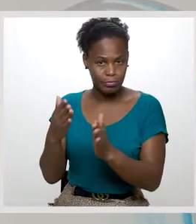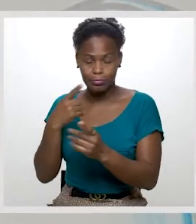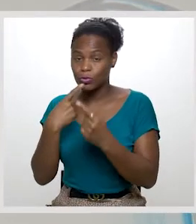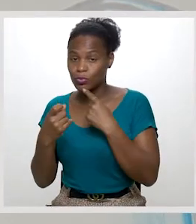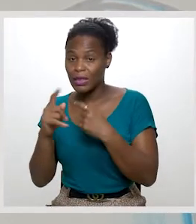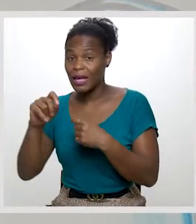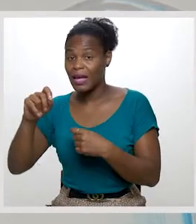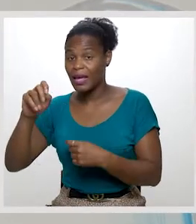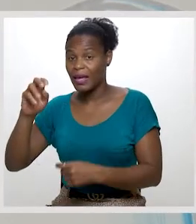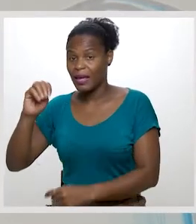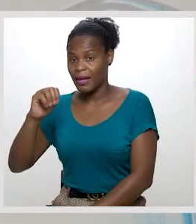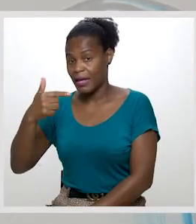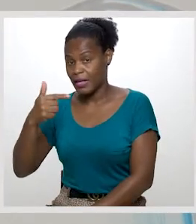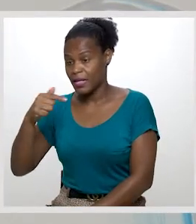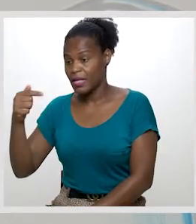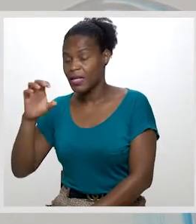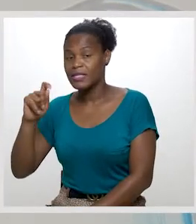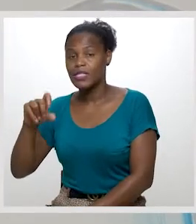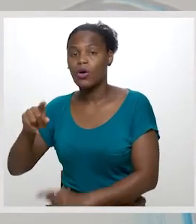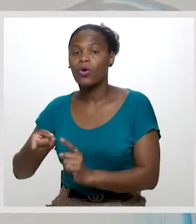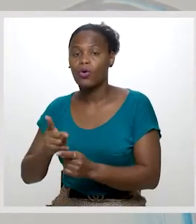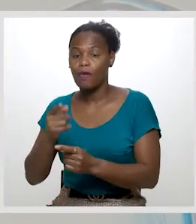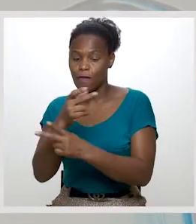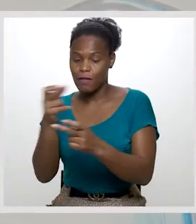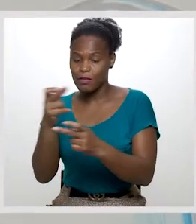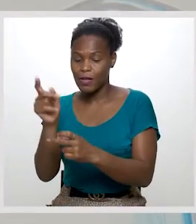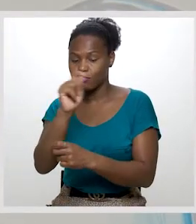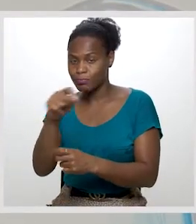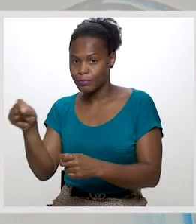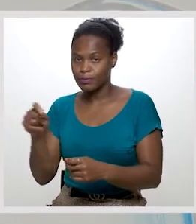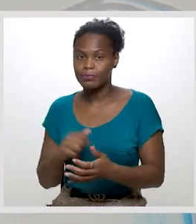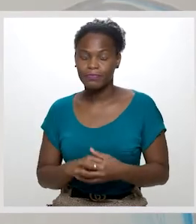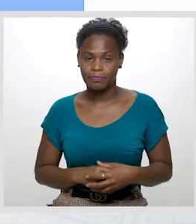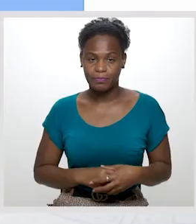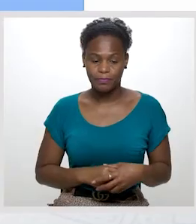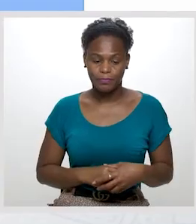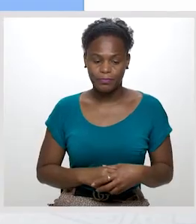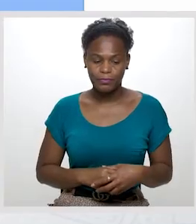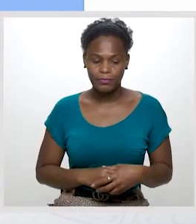l'autre côté les questions avec est-ce que. Et maintenant, toi, tu vas compléter avec ces phrases.